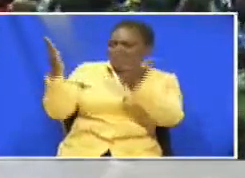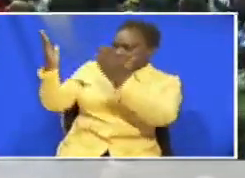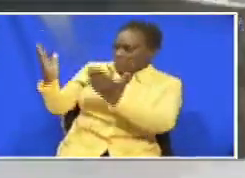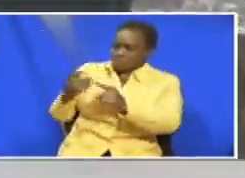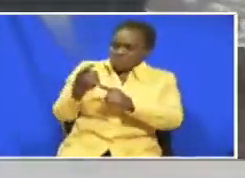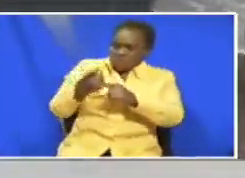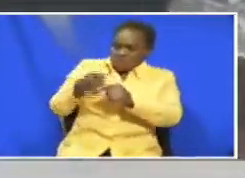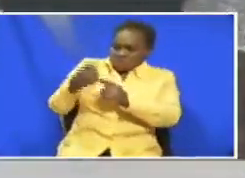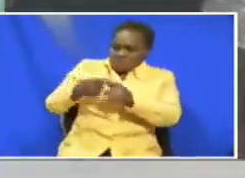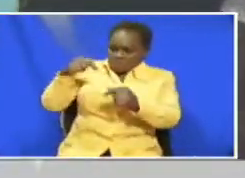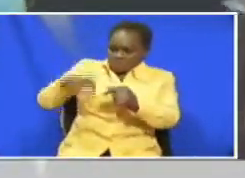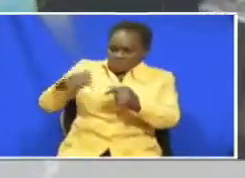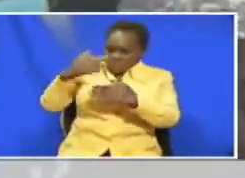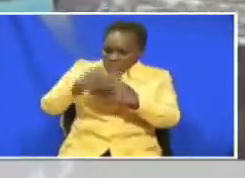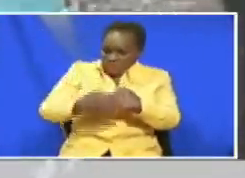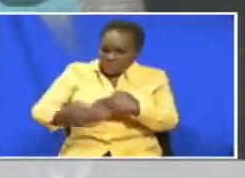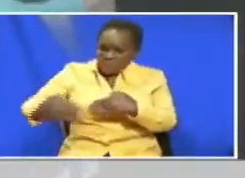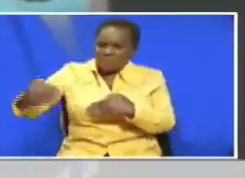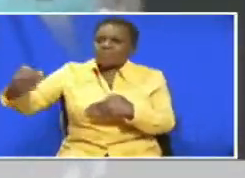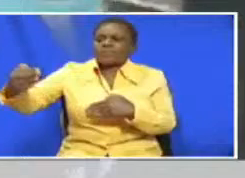Kuanzia leo,